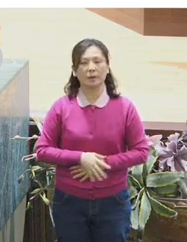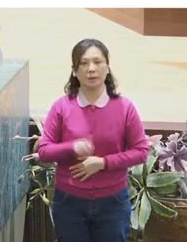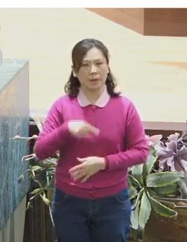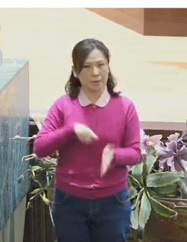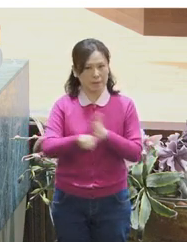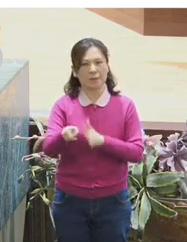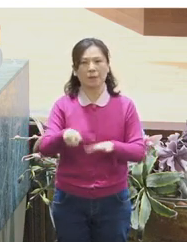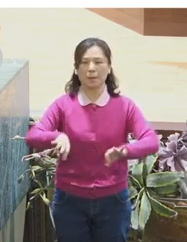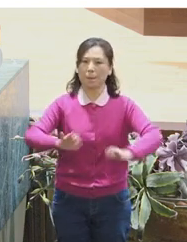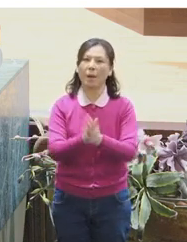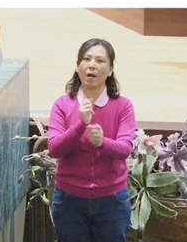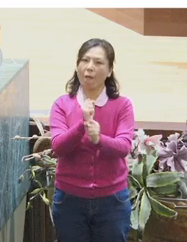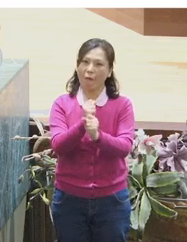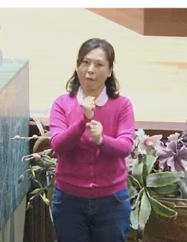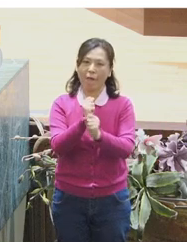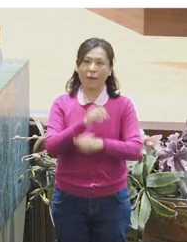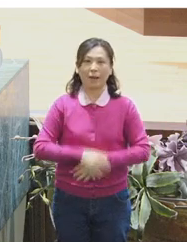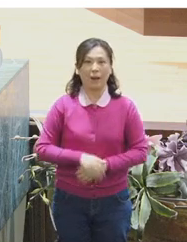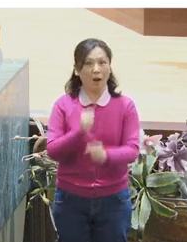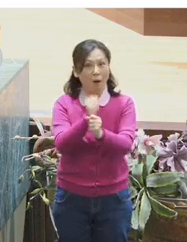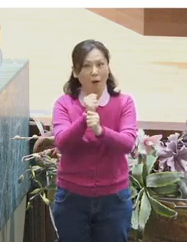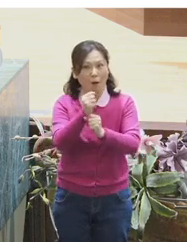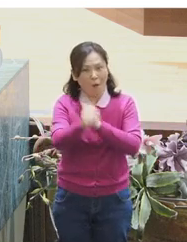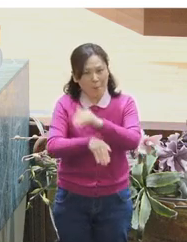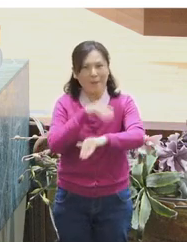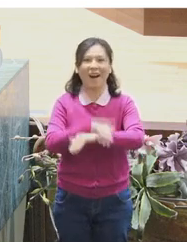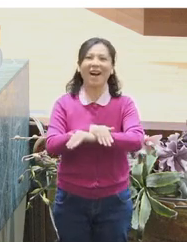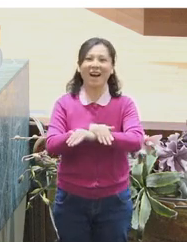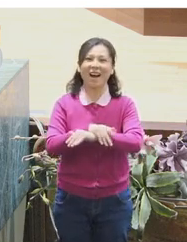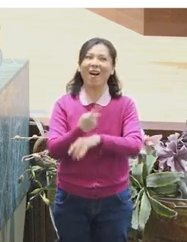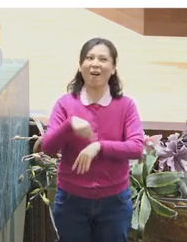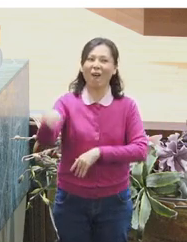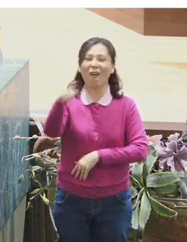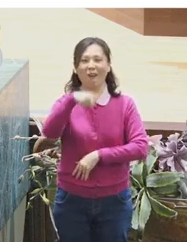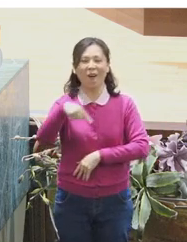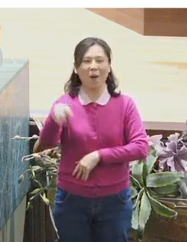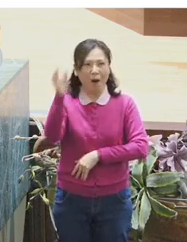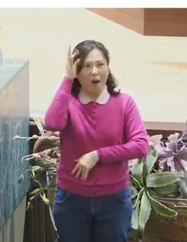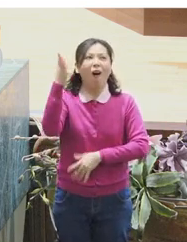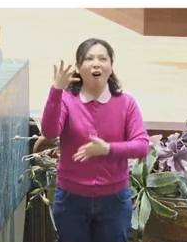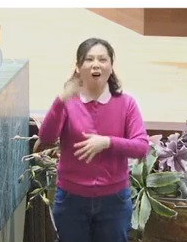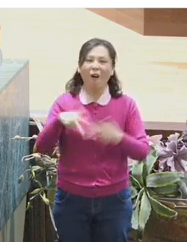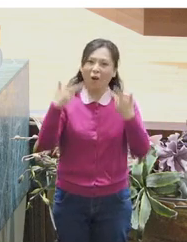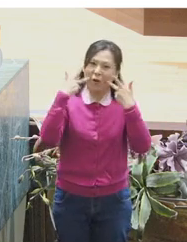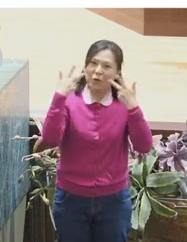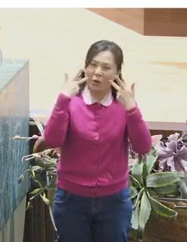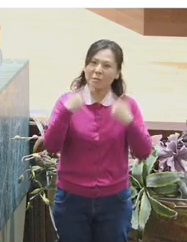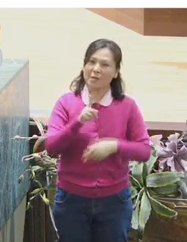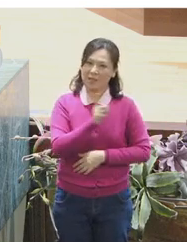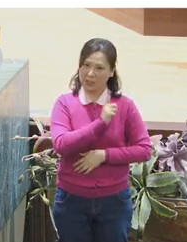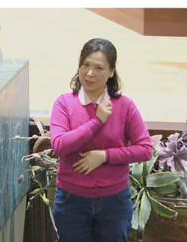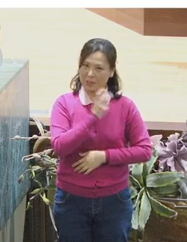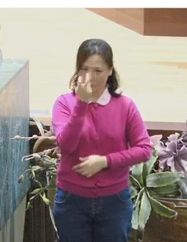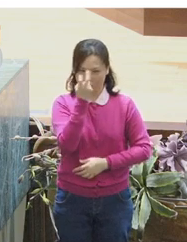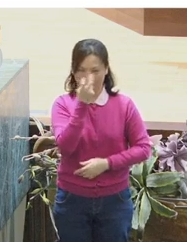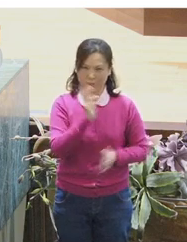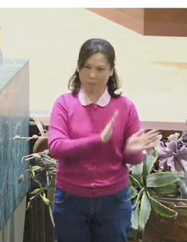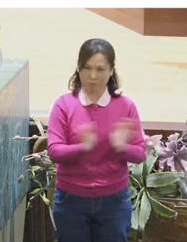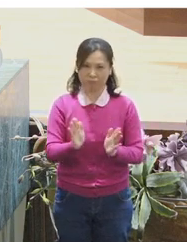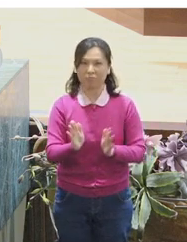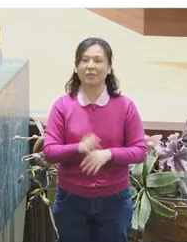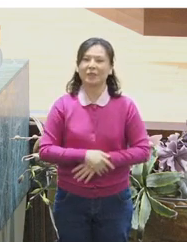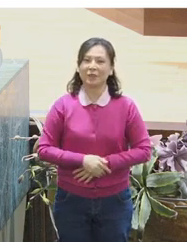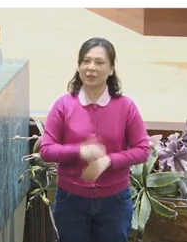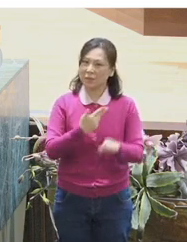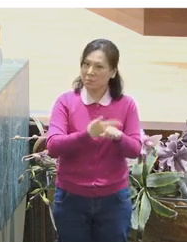去做，然后我们做成功了之后，那可以去告诉大家说原住民的自治，我们用自己的方式管理自己